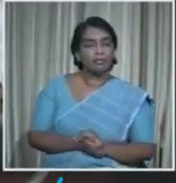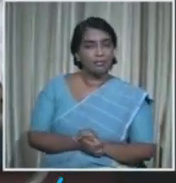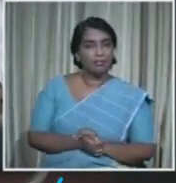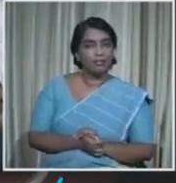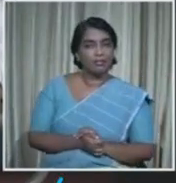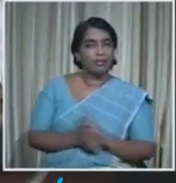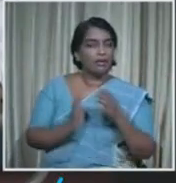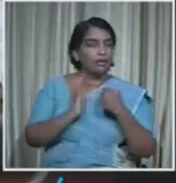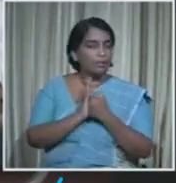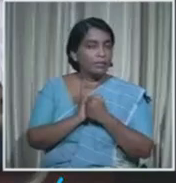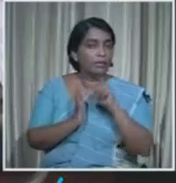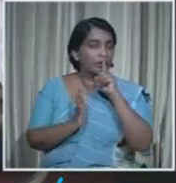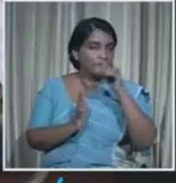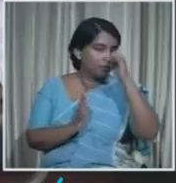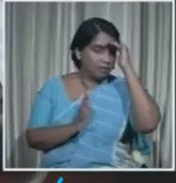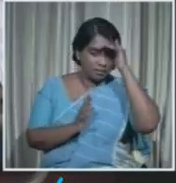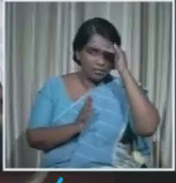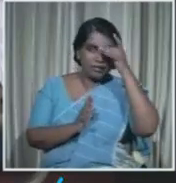ගරු කථානායකතුමනි